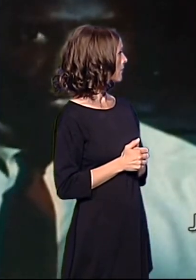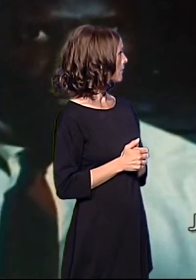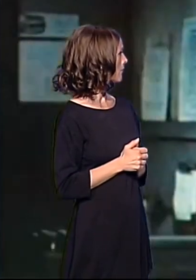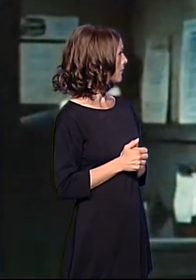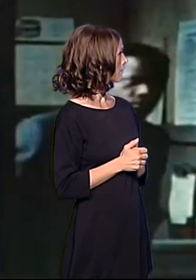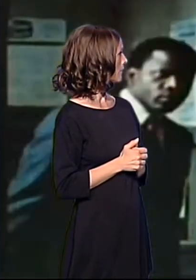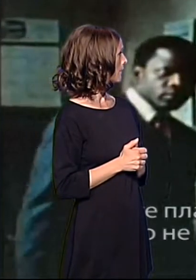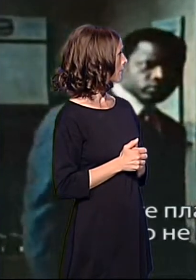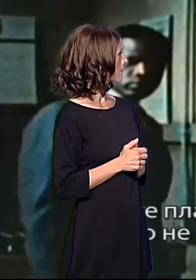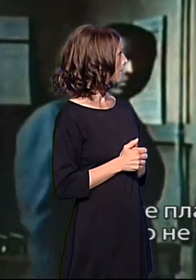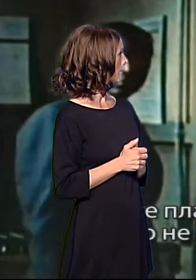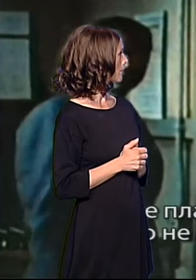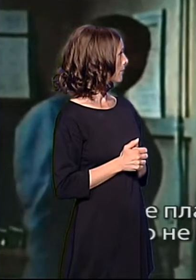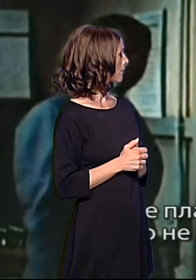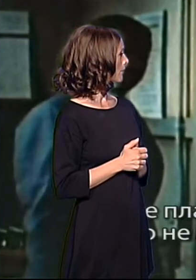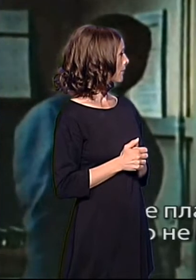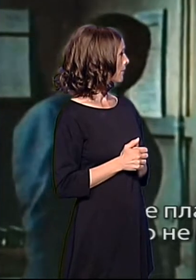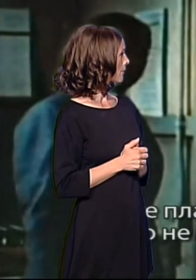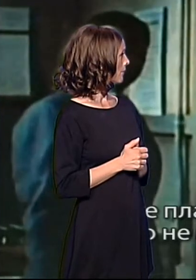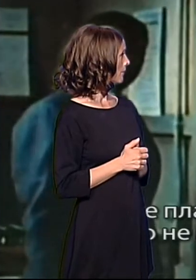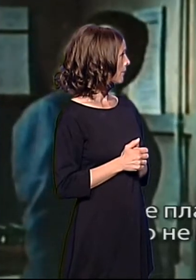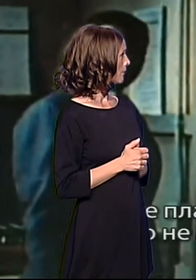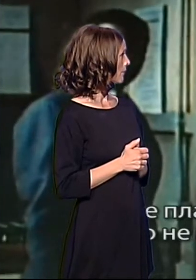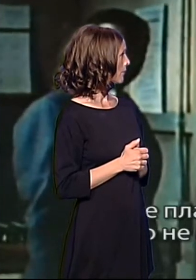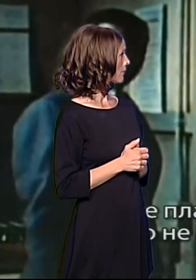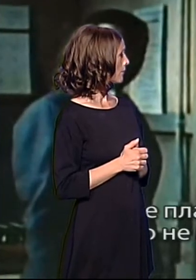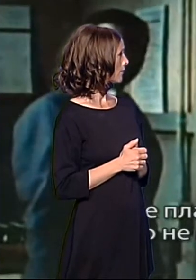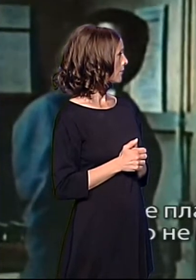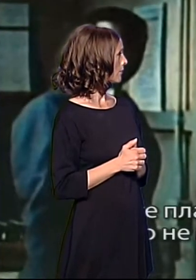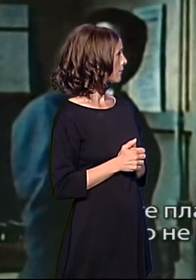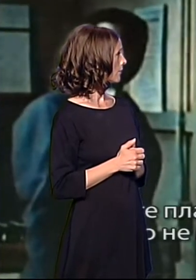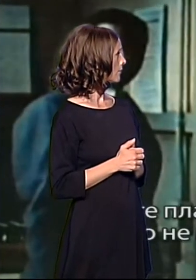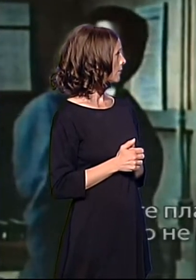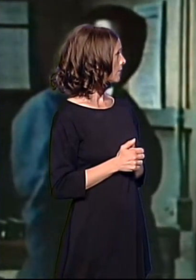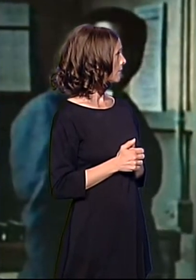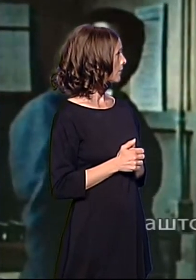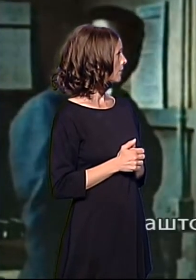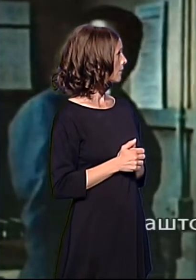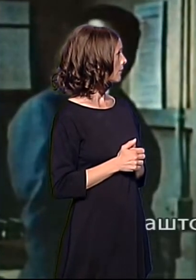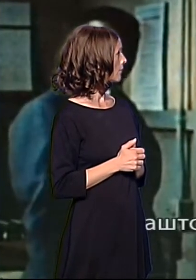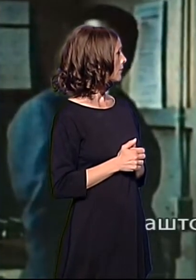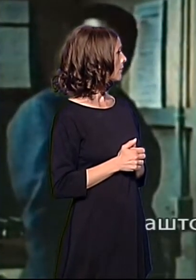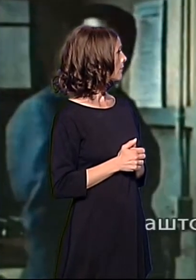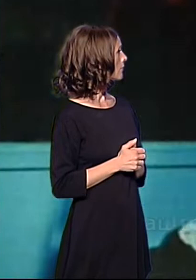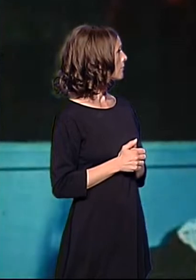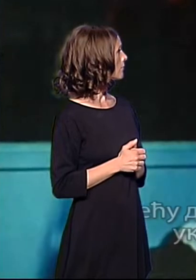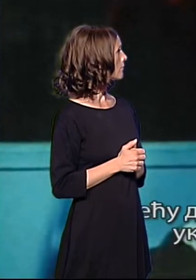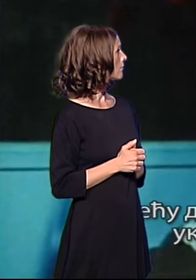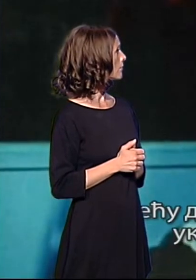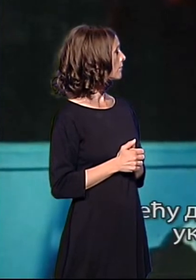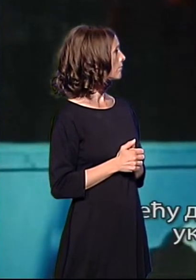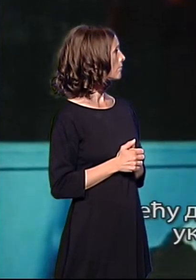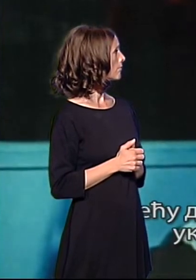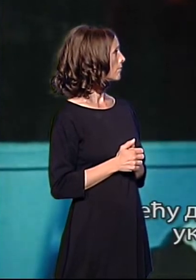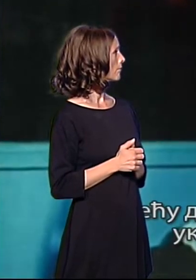police officer. Look, they pay you $162.39 a week to deliver bodies. Why can't you look at this one? Why can't you look at it for yourself? I do not